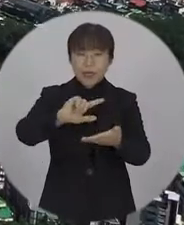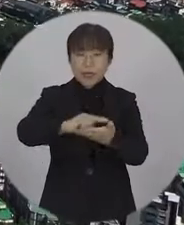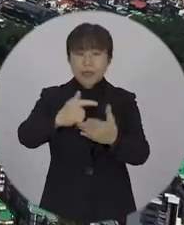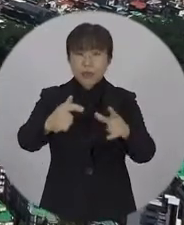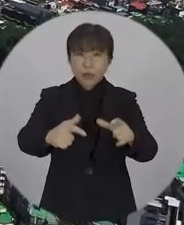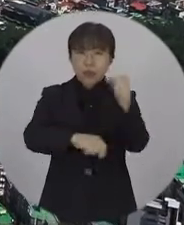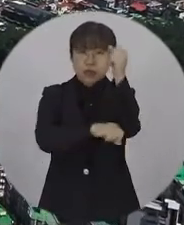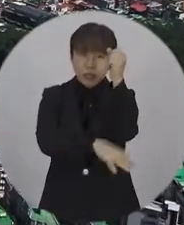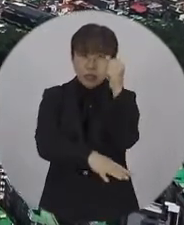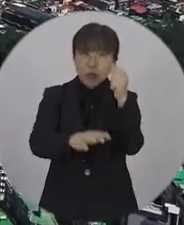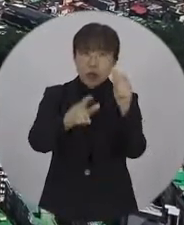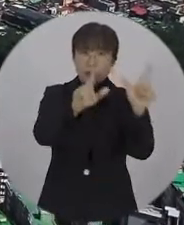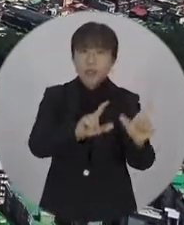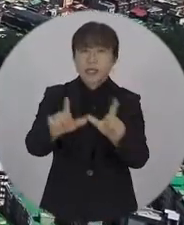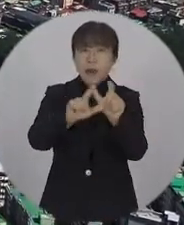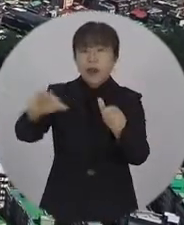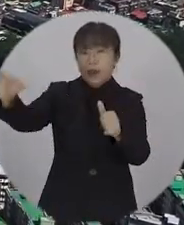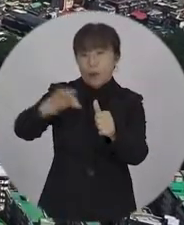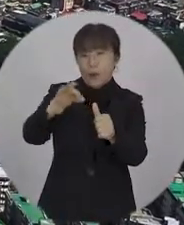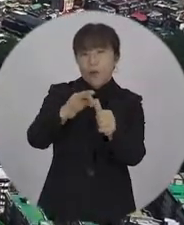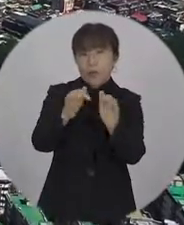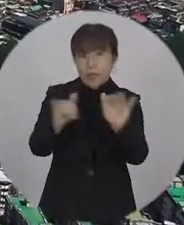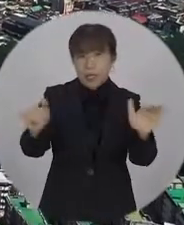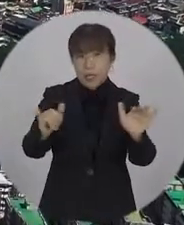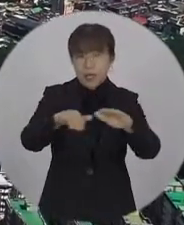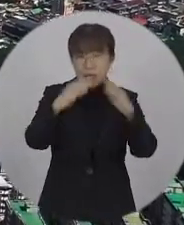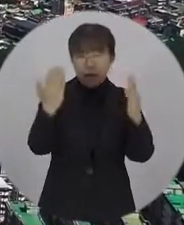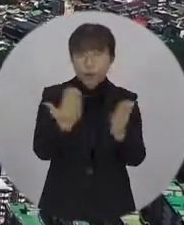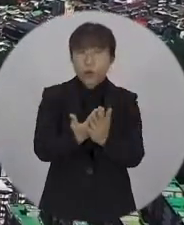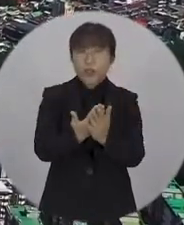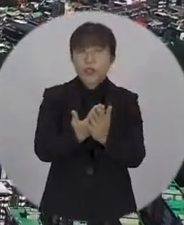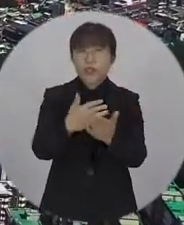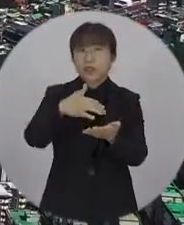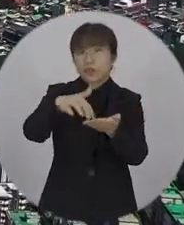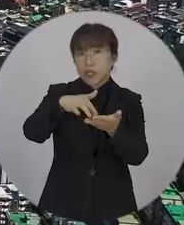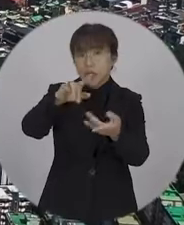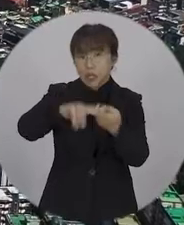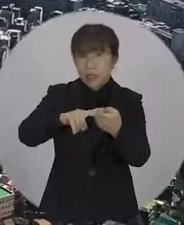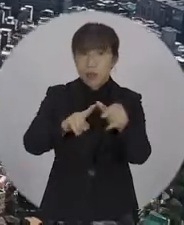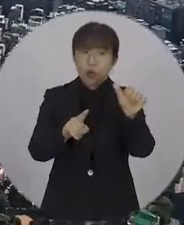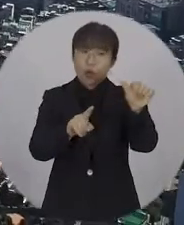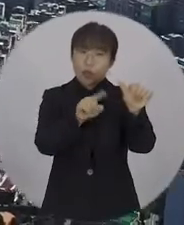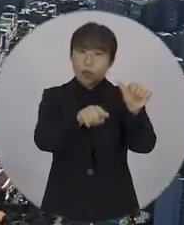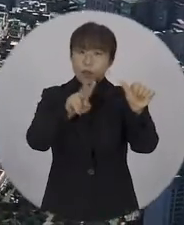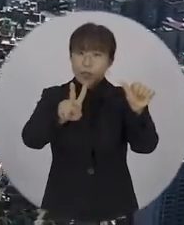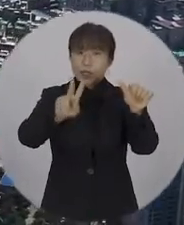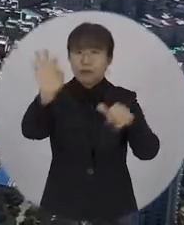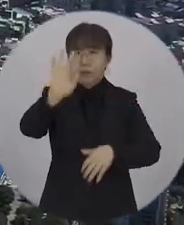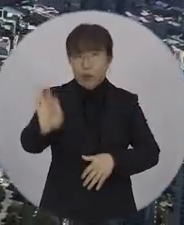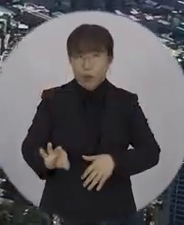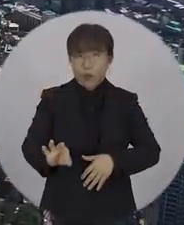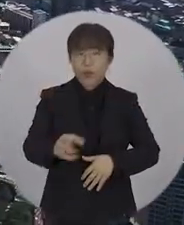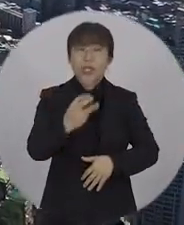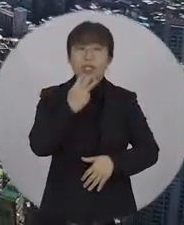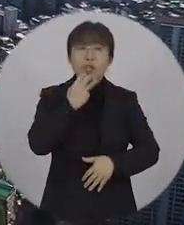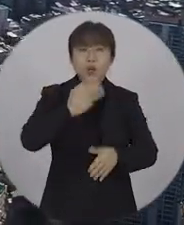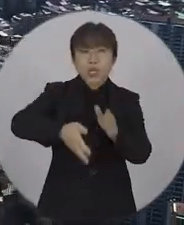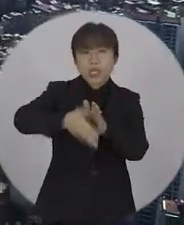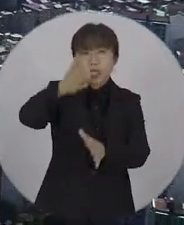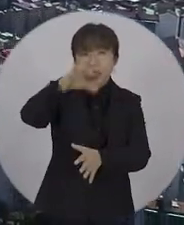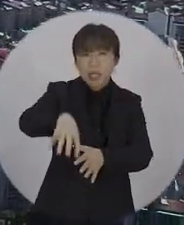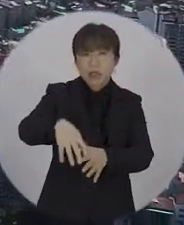강서구 기초생활보장 수급자는 전체 인구 대비 5.2% 를 차지하고 있으며 서울시 25개 자치구 중에서